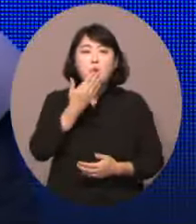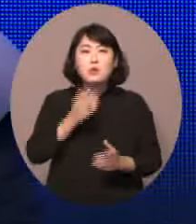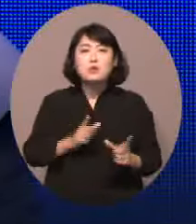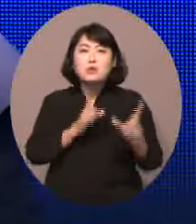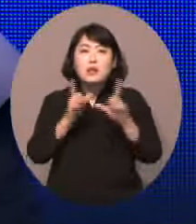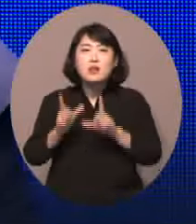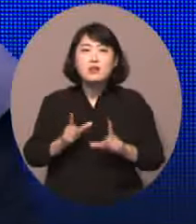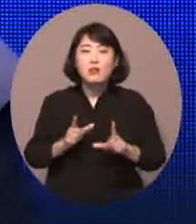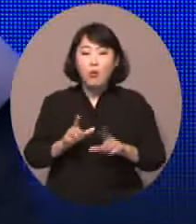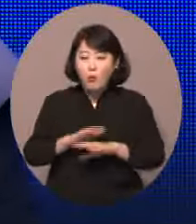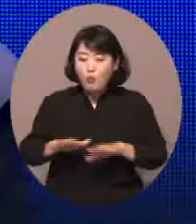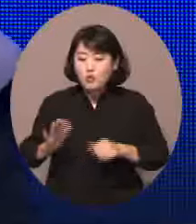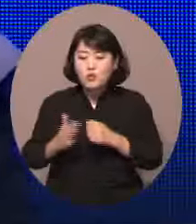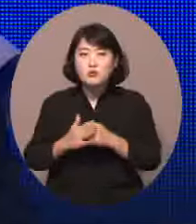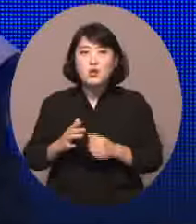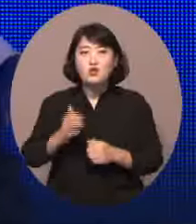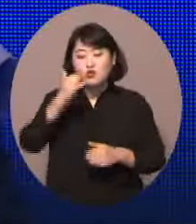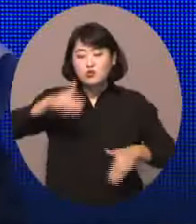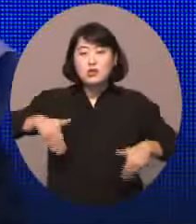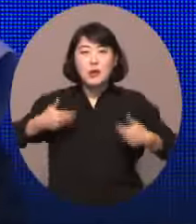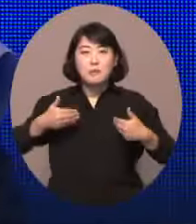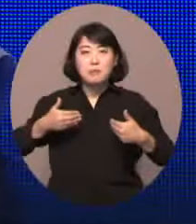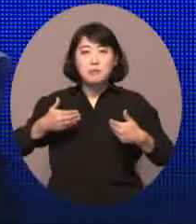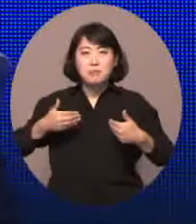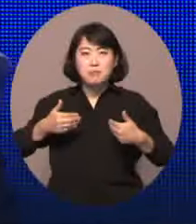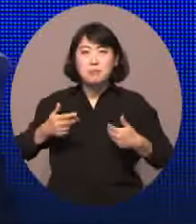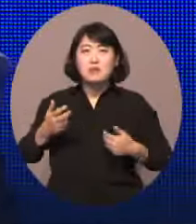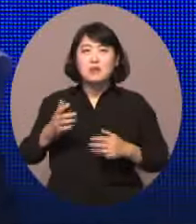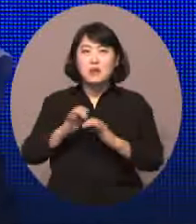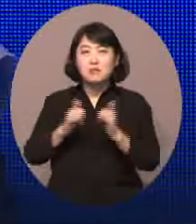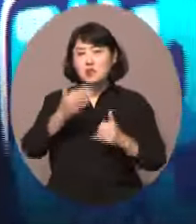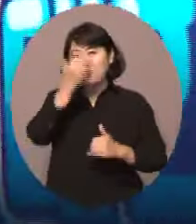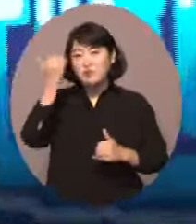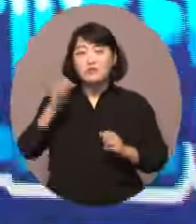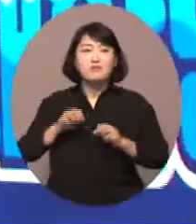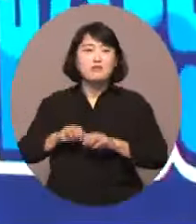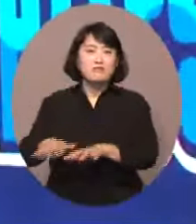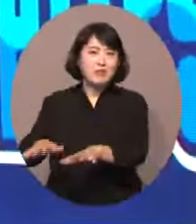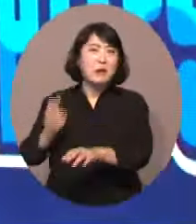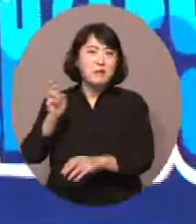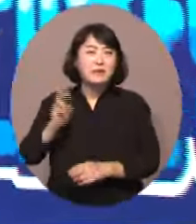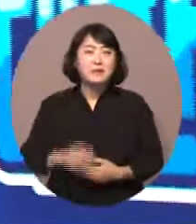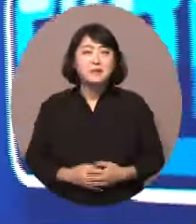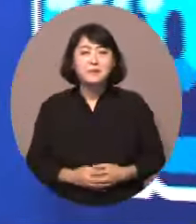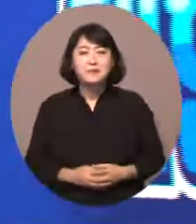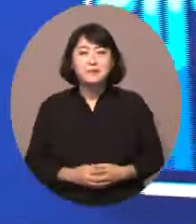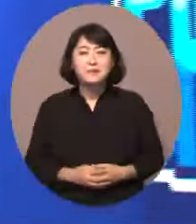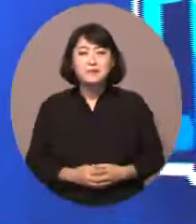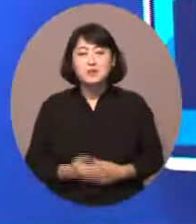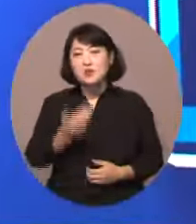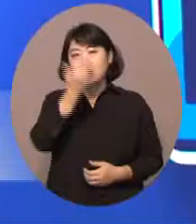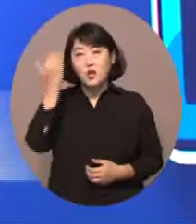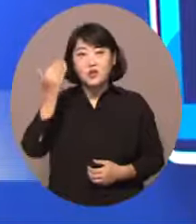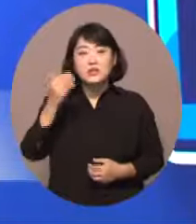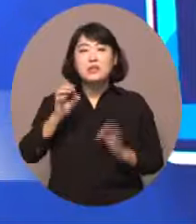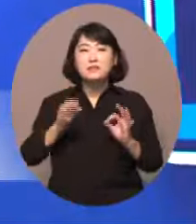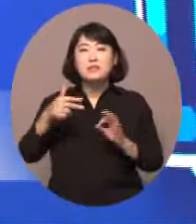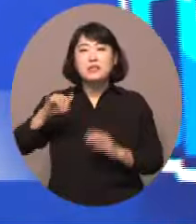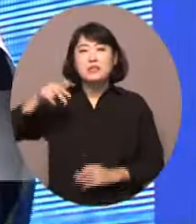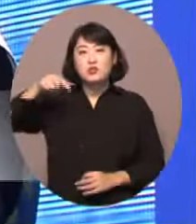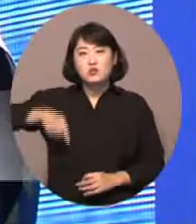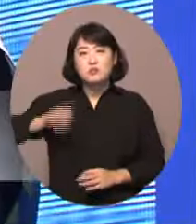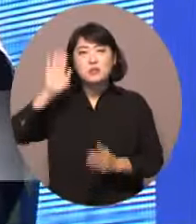길이 해결되는데 왜 충남으로 돌아오지 않겠습니까, 여러분? 청년 정치인인 김지수 후보는